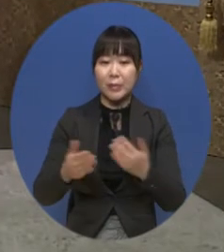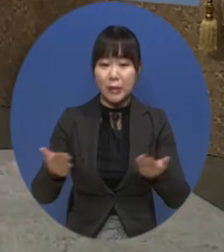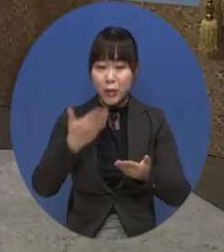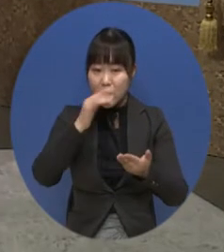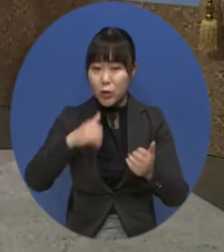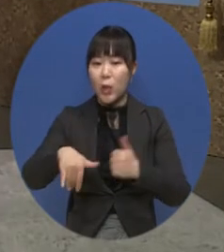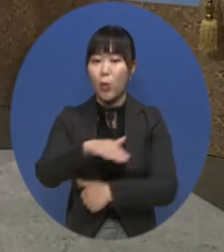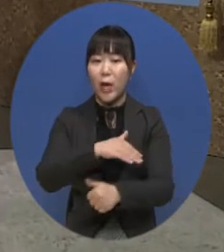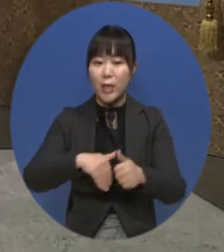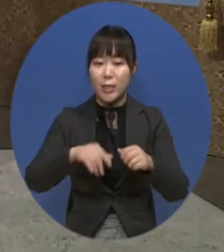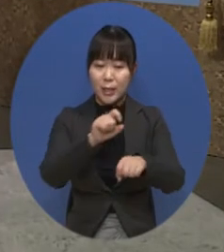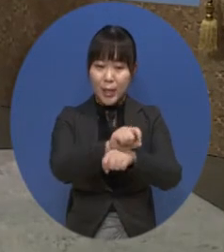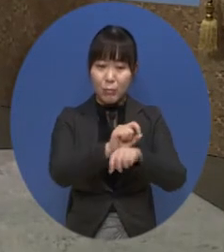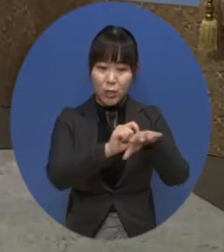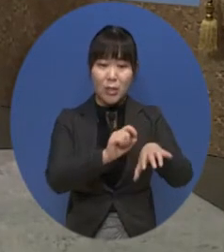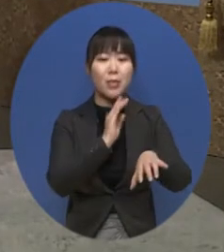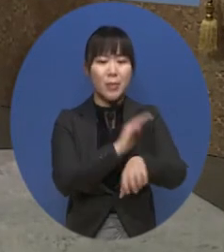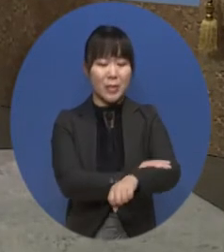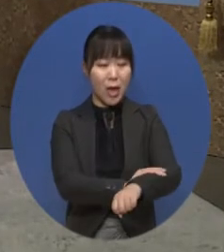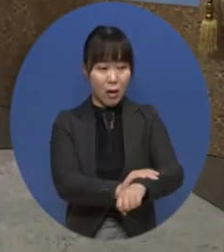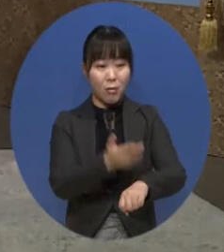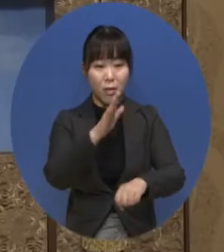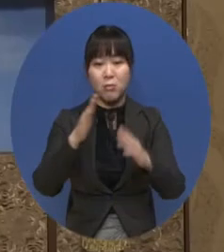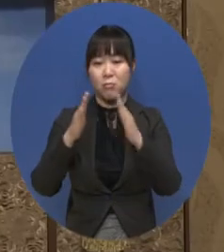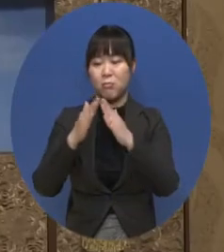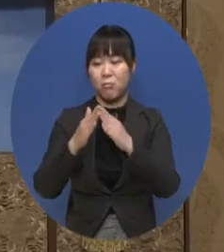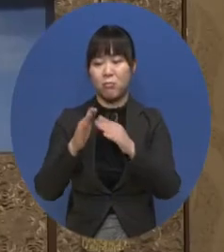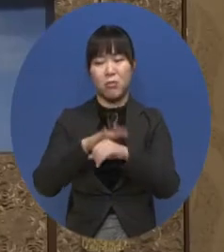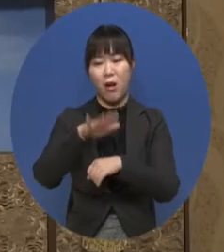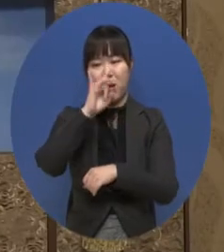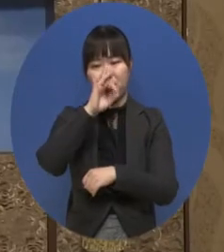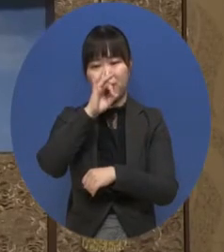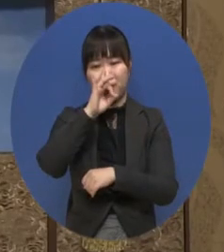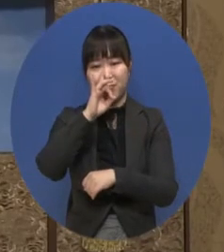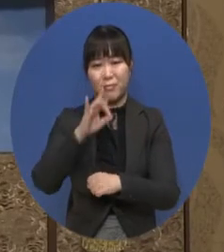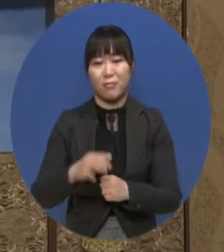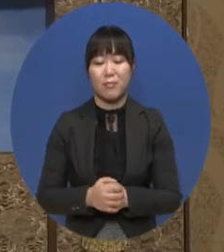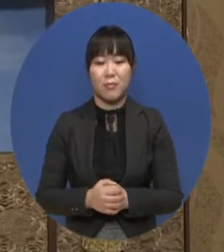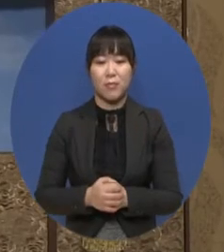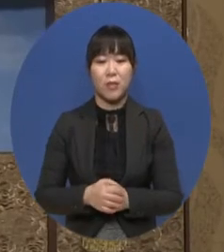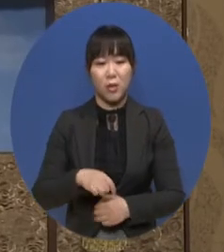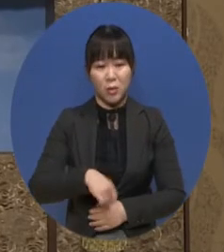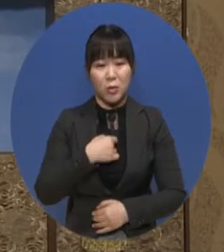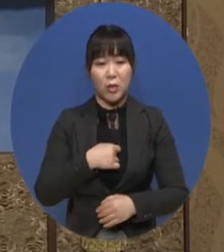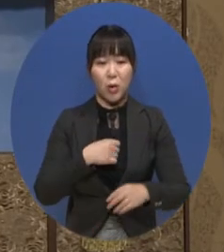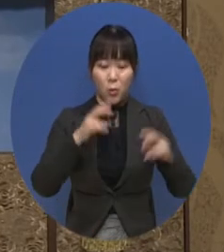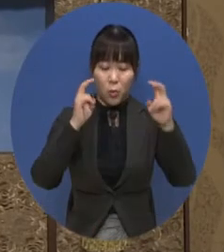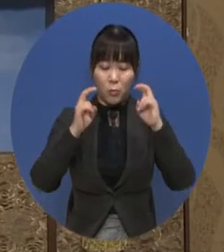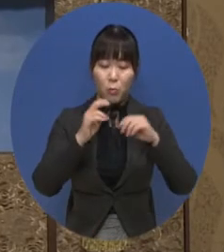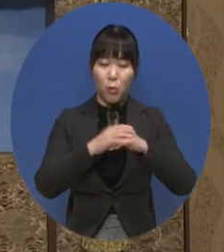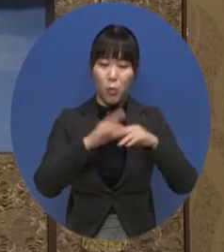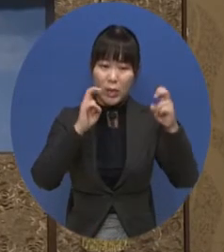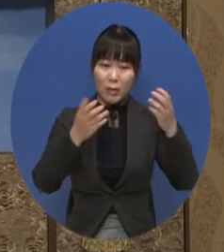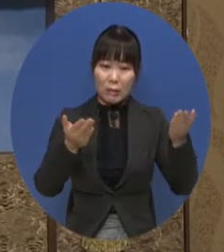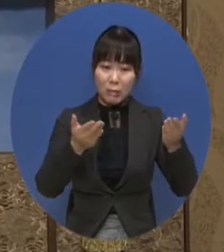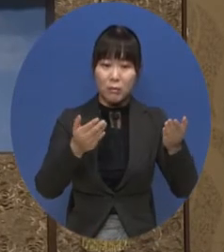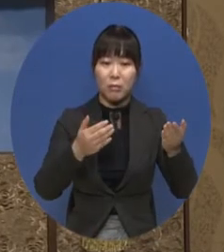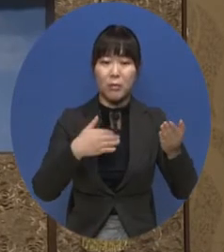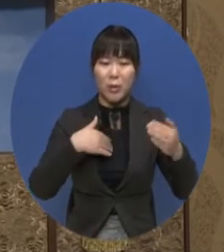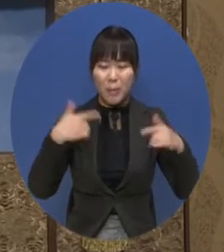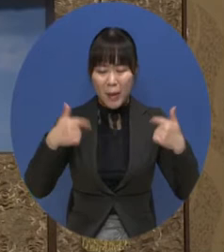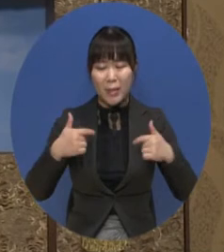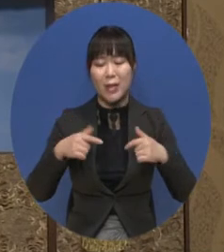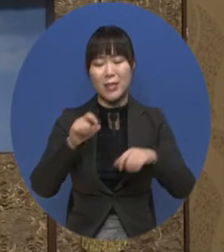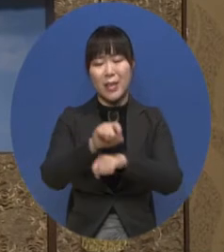있는 환경이 네. 사무실에는 이제 잘 되어 있는데 집에서는 또 그게 되지 않잖아요. 그러니까요. 사실은 재택근무지만 저는 매일 사무실에